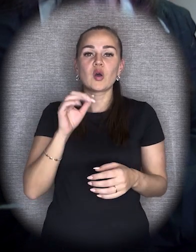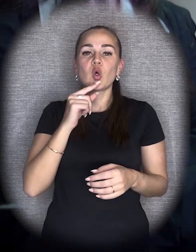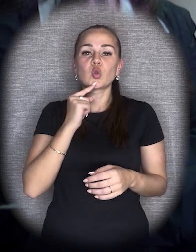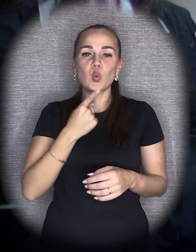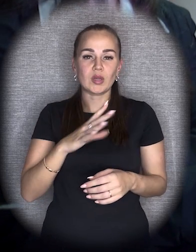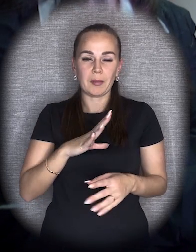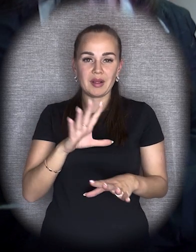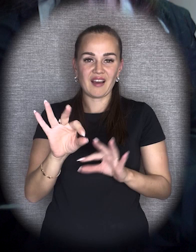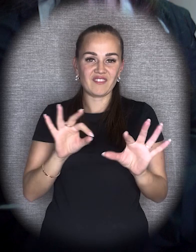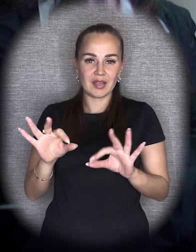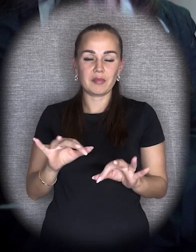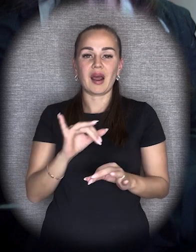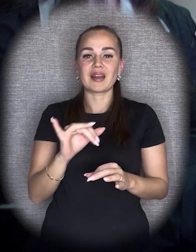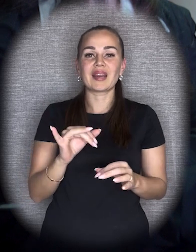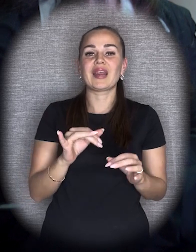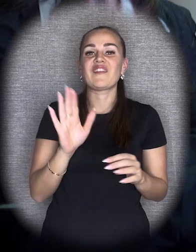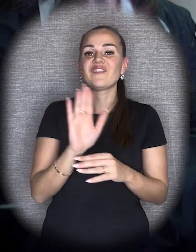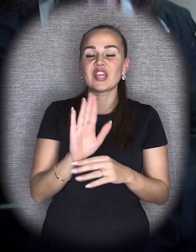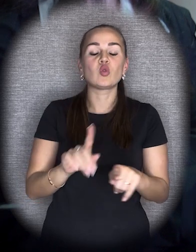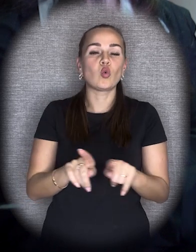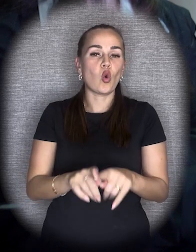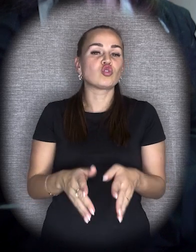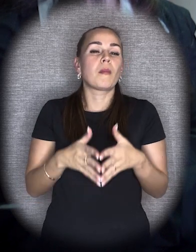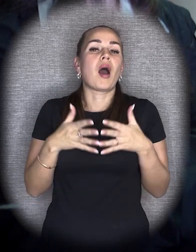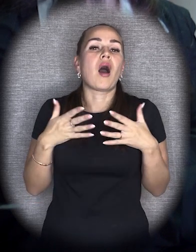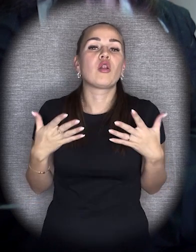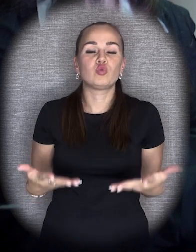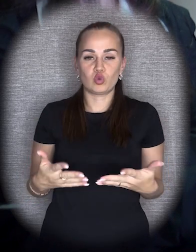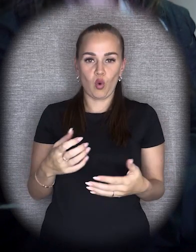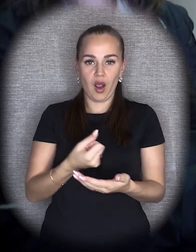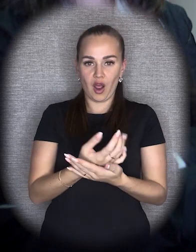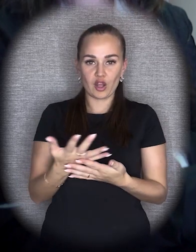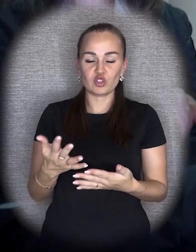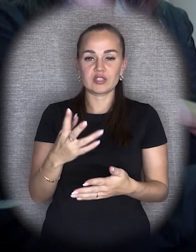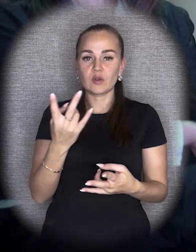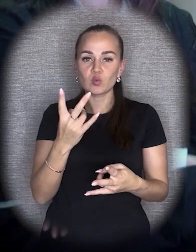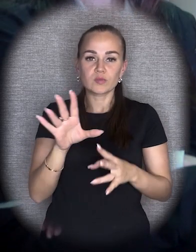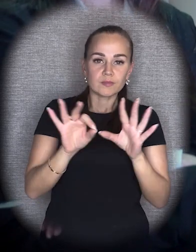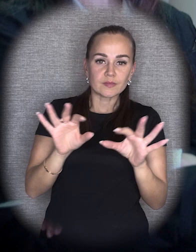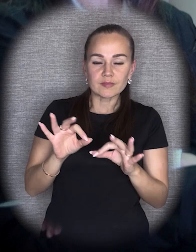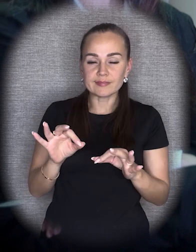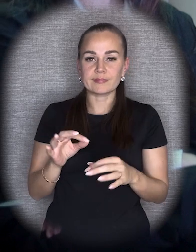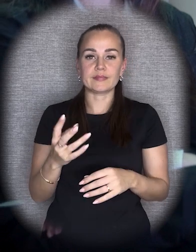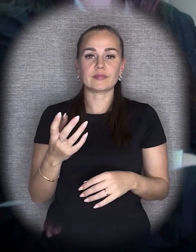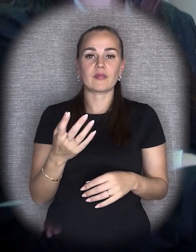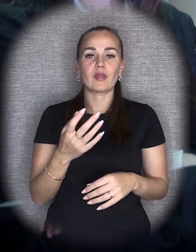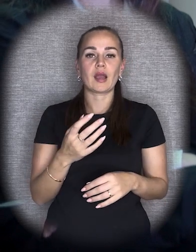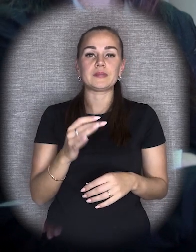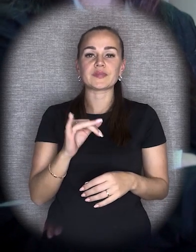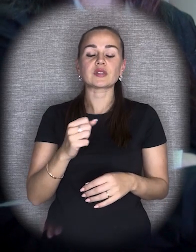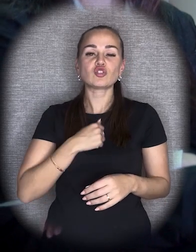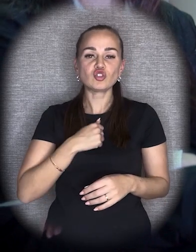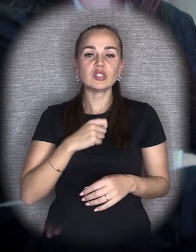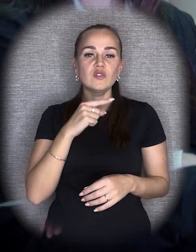самое с хроникой. Хроники — это огромный массив. И еще отличие этого огромного массива в том, что, к сожалению, в